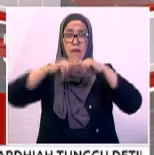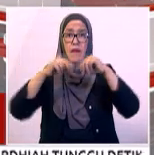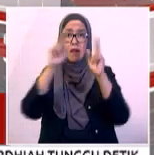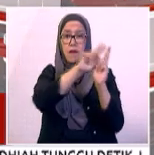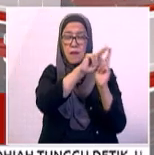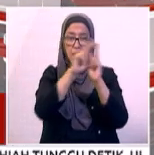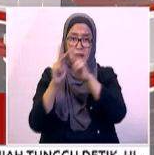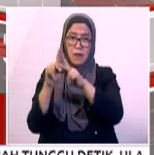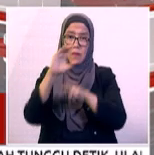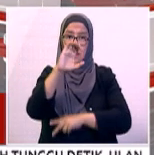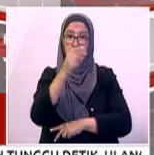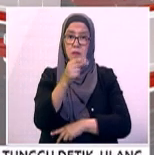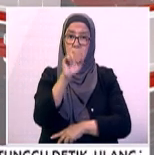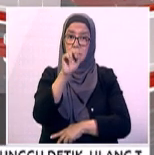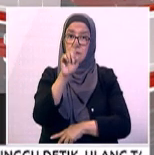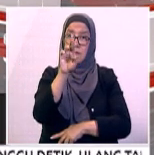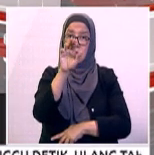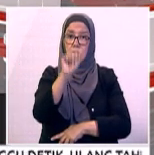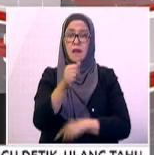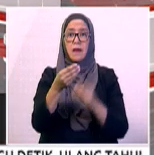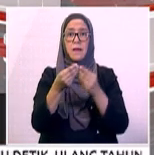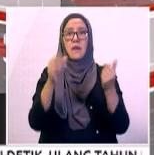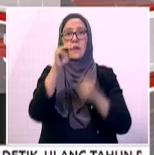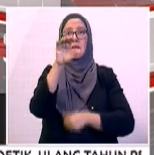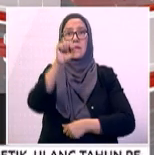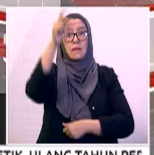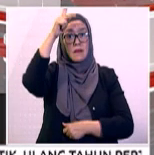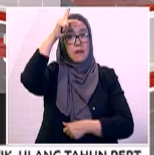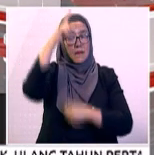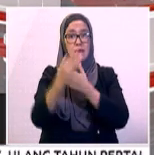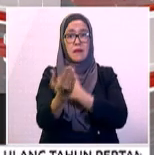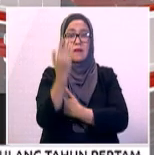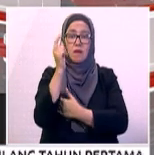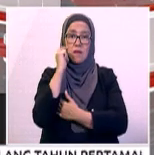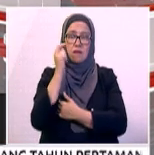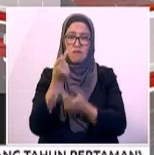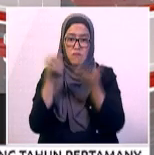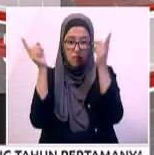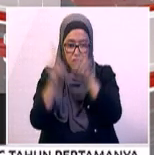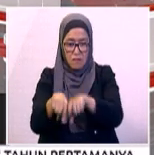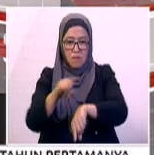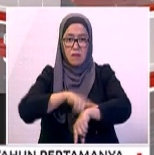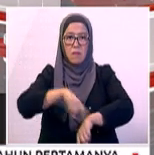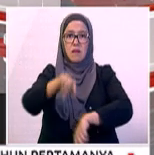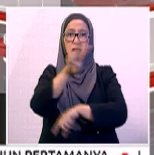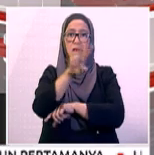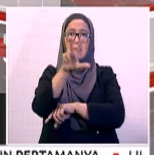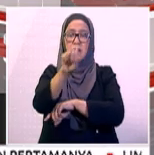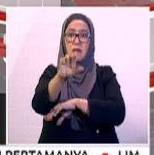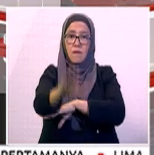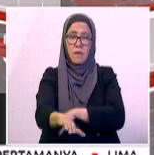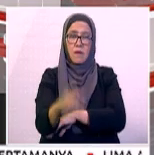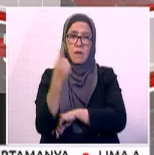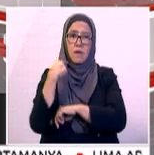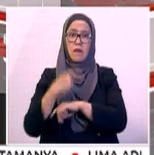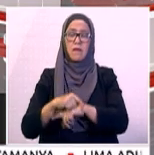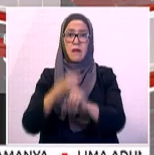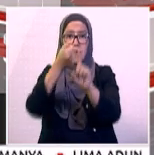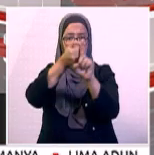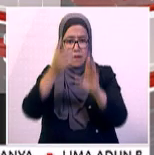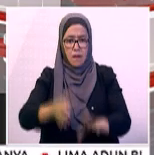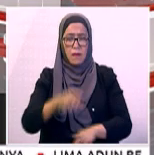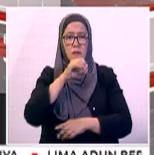Pasir Mas, Kelantan pagi tadi. Ya, ketika kejadian pukul 2.30 petang itu, mangsa yang berusia 60-an dan